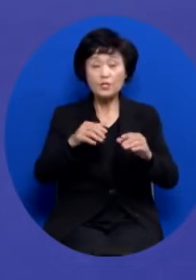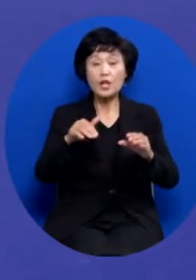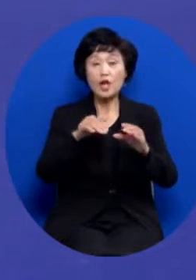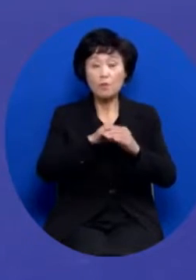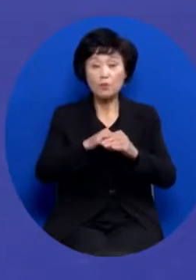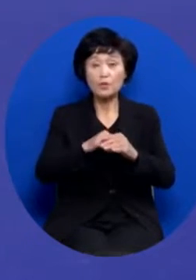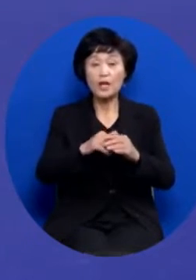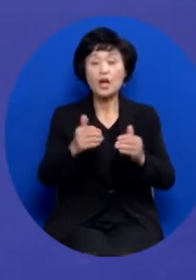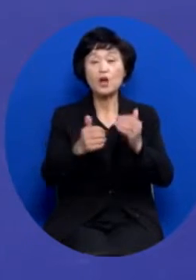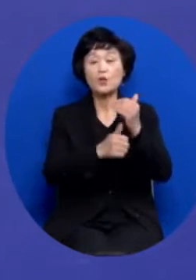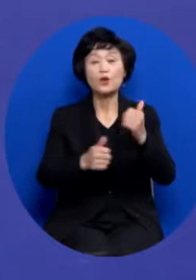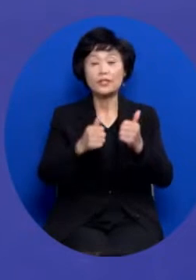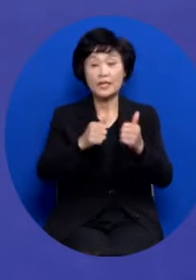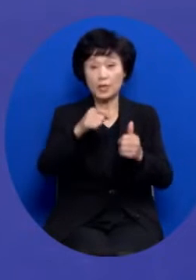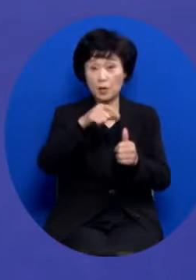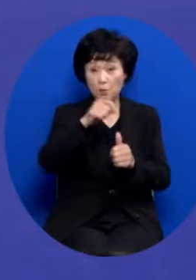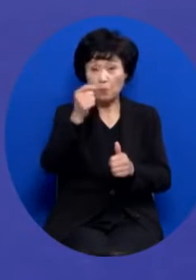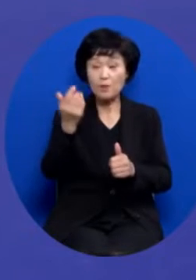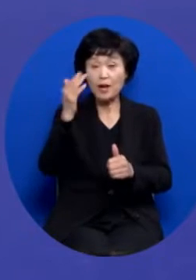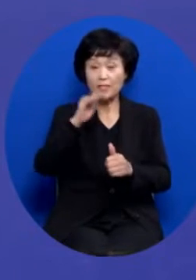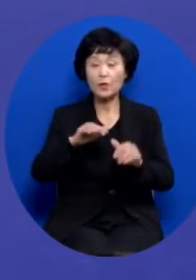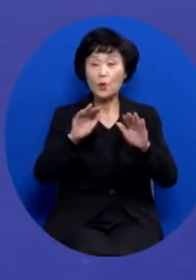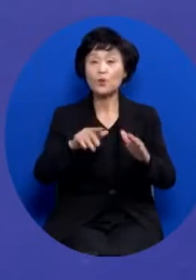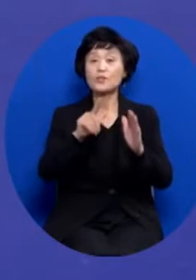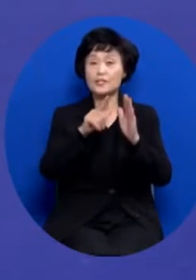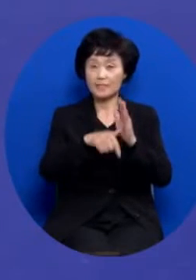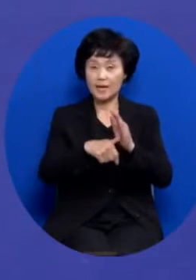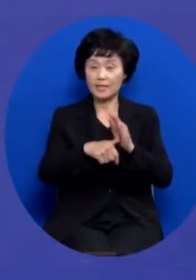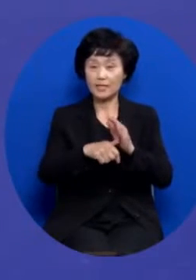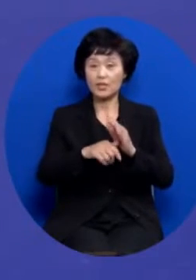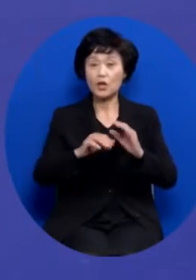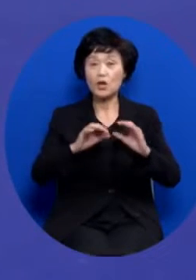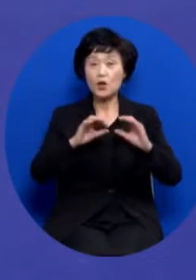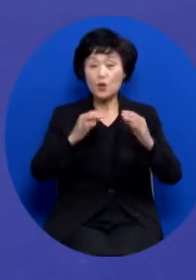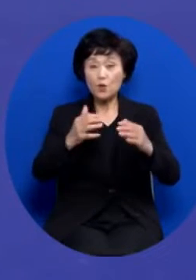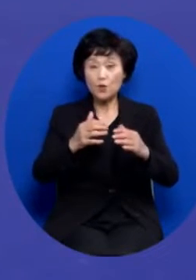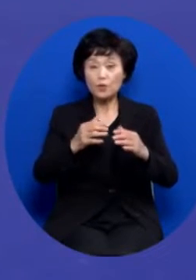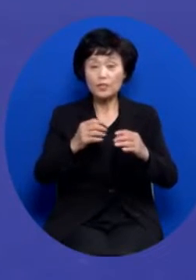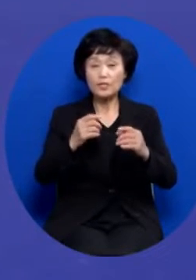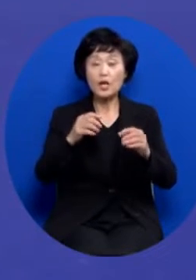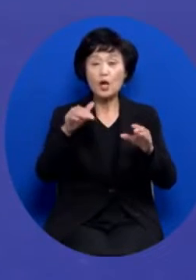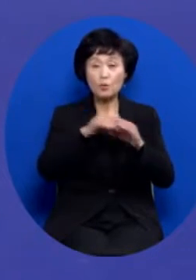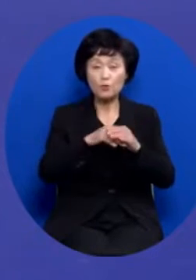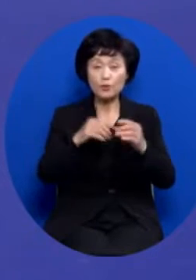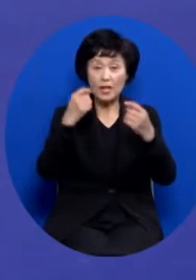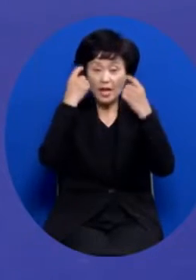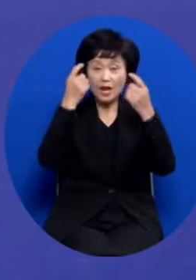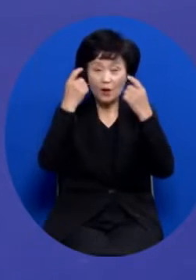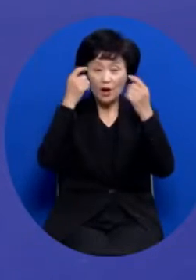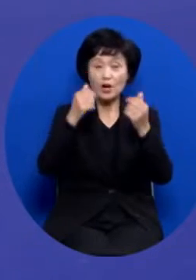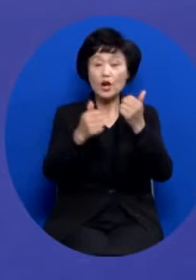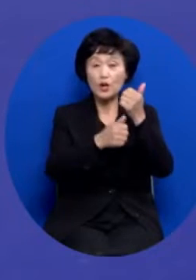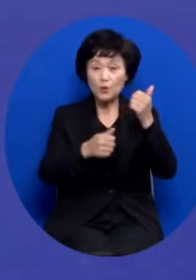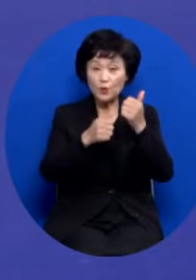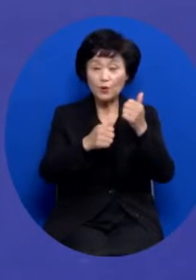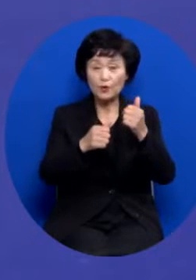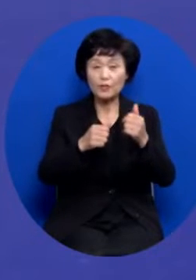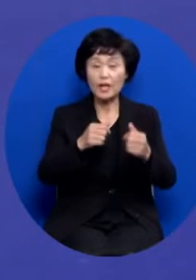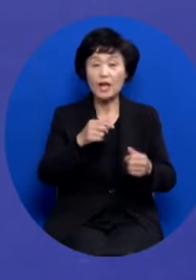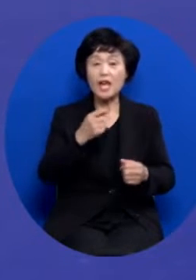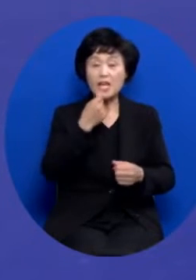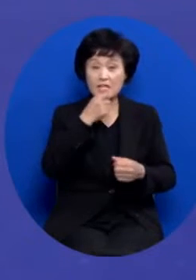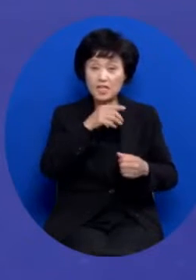위원장이 선출됐는데요. 오늘 피플앤이슈 시간에는 국회 문화체육관광위원회 신임 위원장 더불어민주당